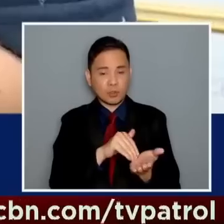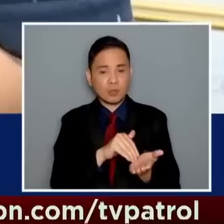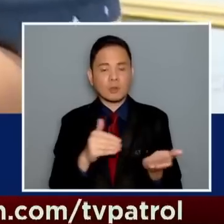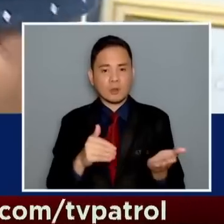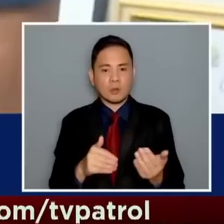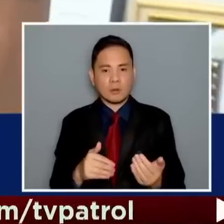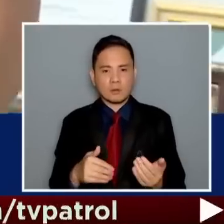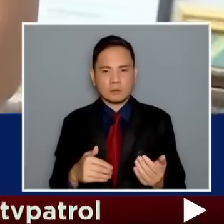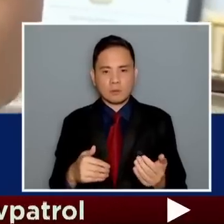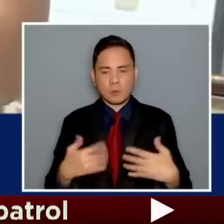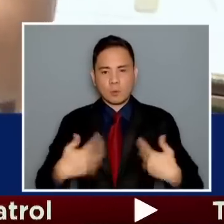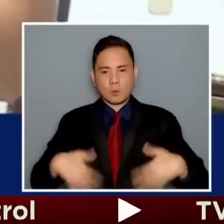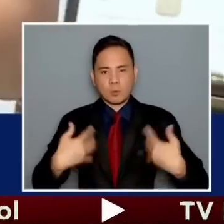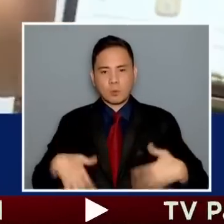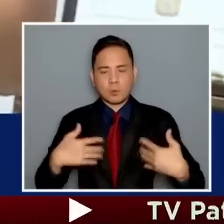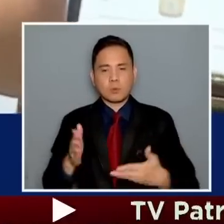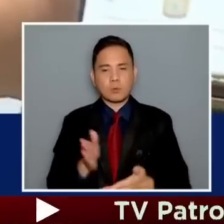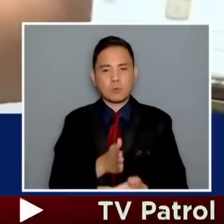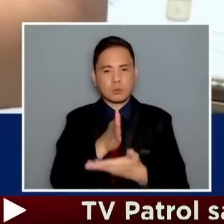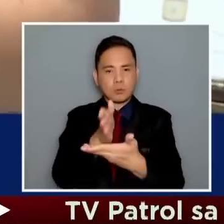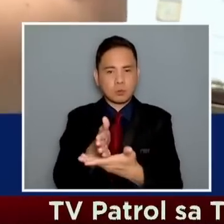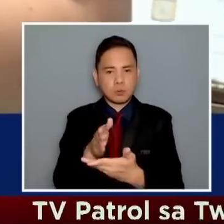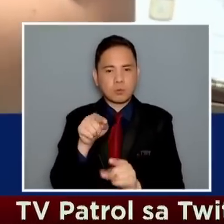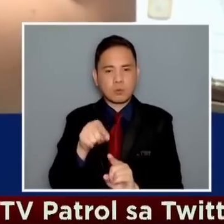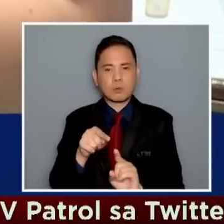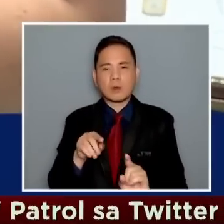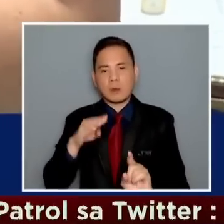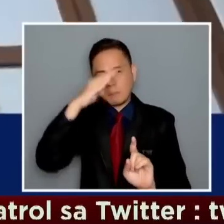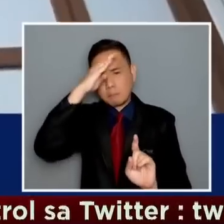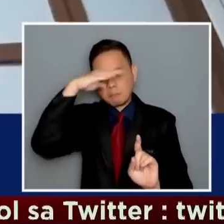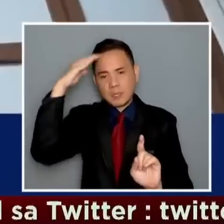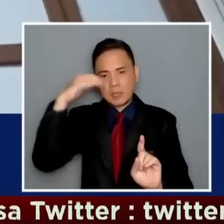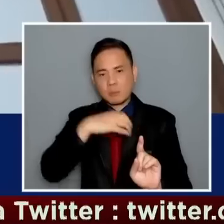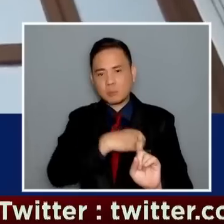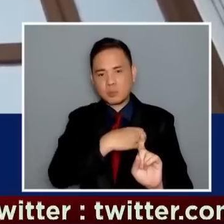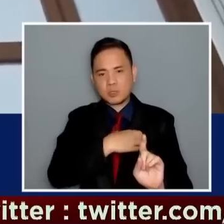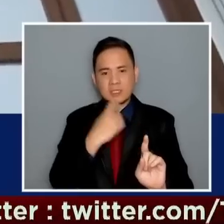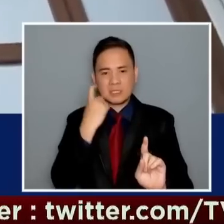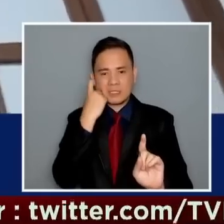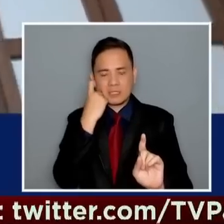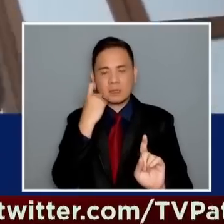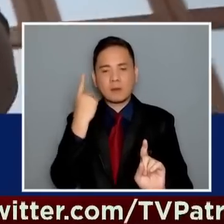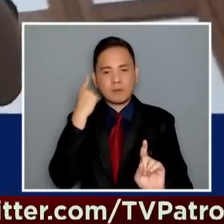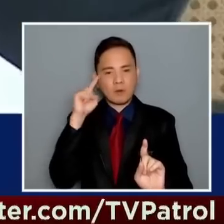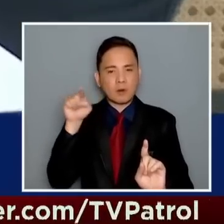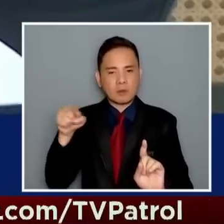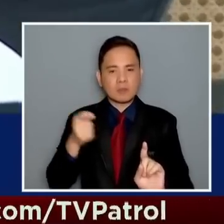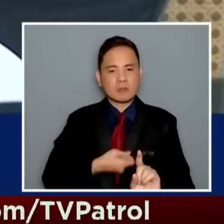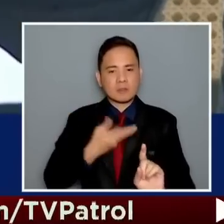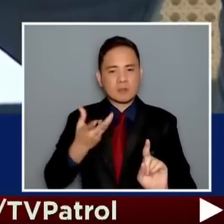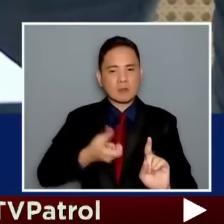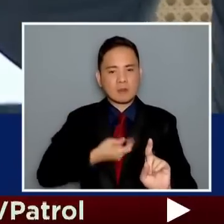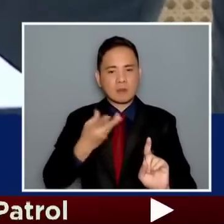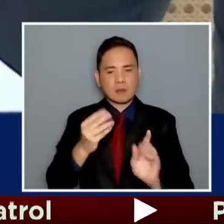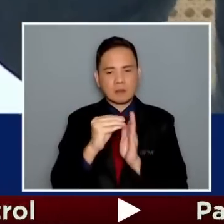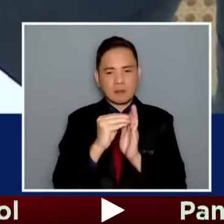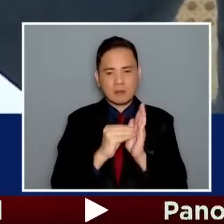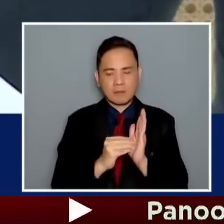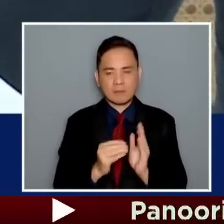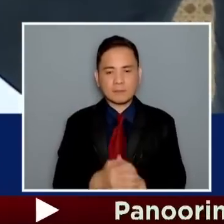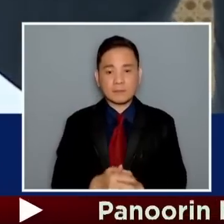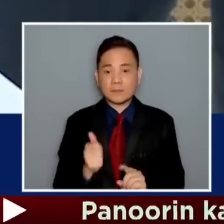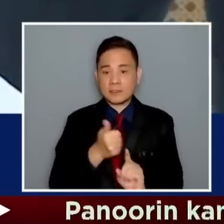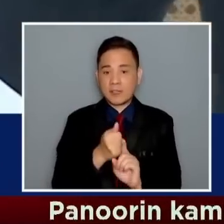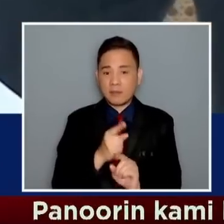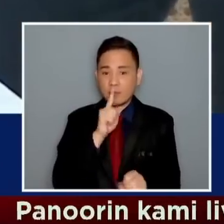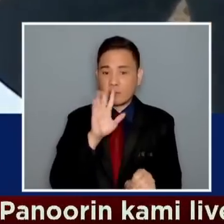kahapon, agad siyang nagpunta sa Binyan City Police kaninang madaling araw para magbigay ng kanyang salaysay. Kinumpirma niyang siya ang